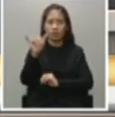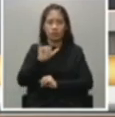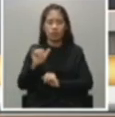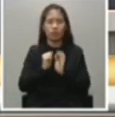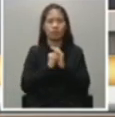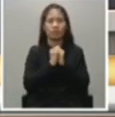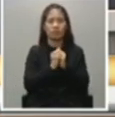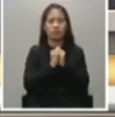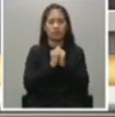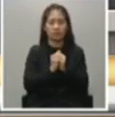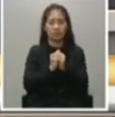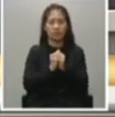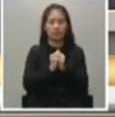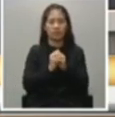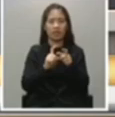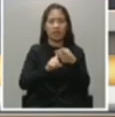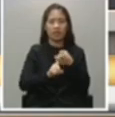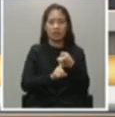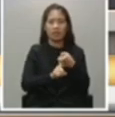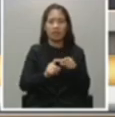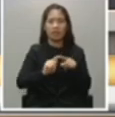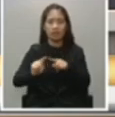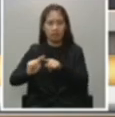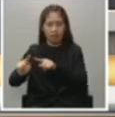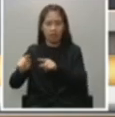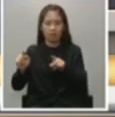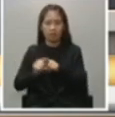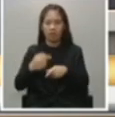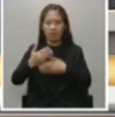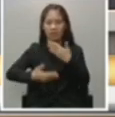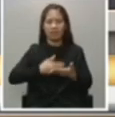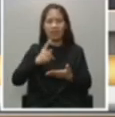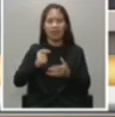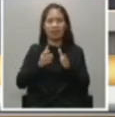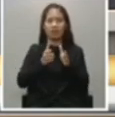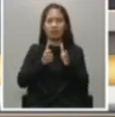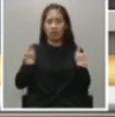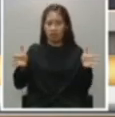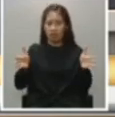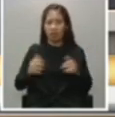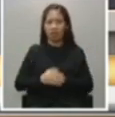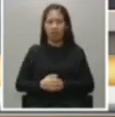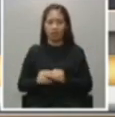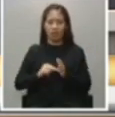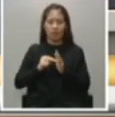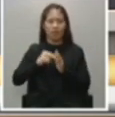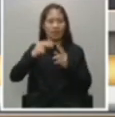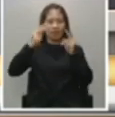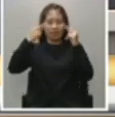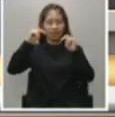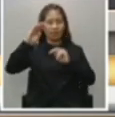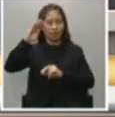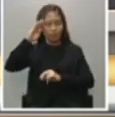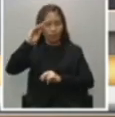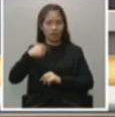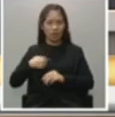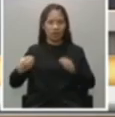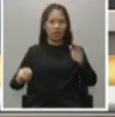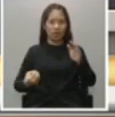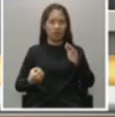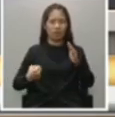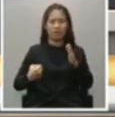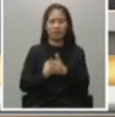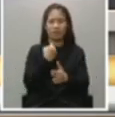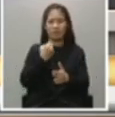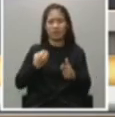นและรัสเซียซึ่งเป็นตลาดขนาดใหญ่ค่ะพลเอกประยุทธ์ทำให้ไทยสูญเสียโอกาสที่จะเข้าถึงตลาดที่มีประชากรรว